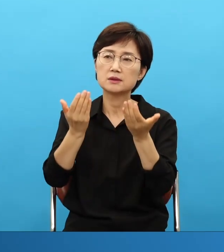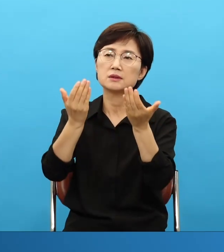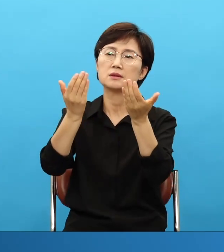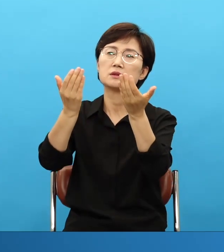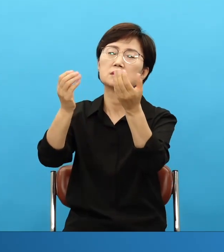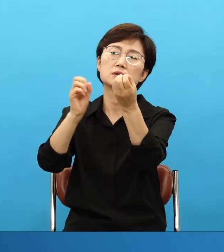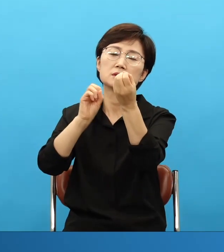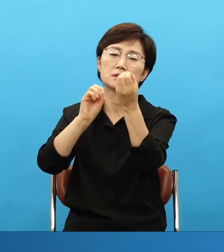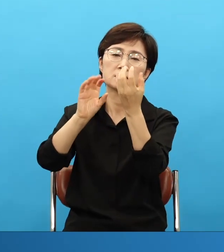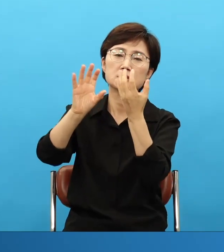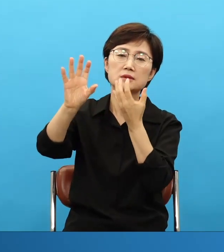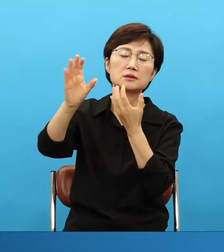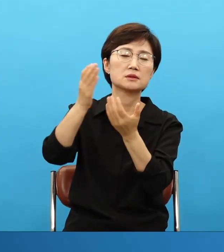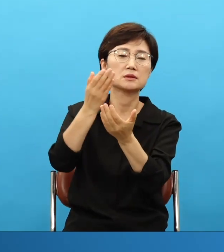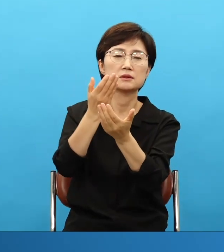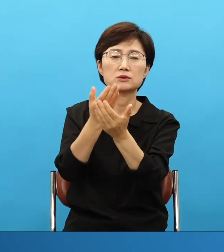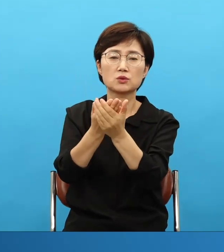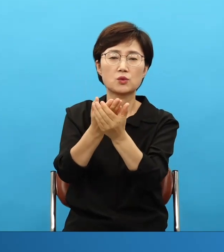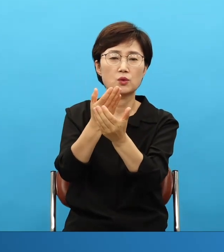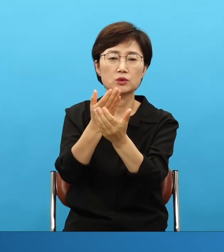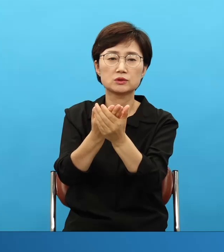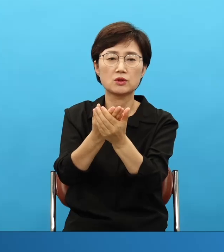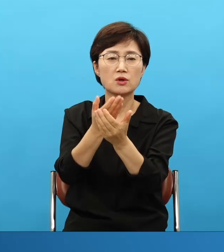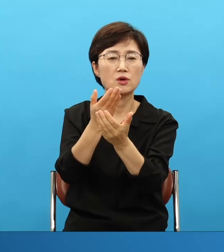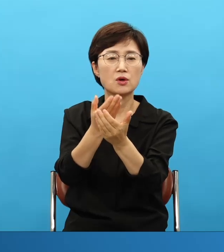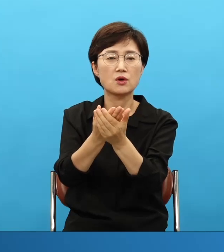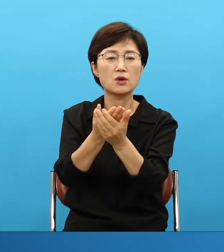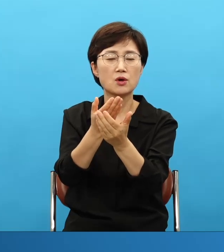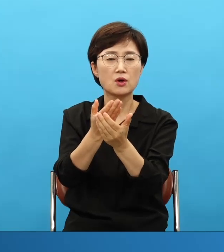계도를 들으소서